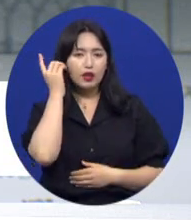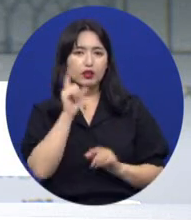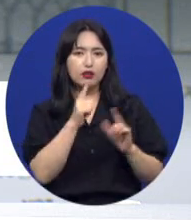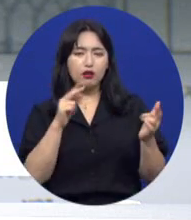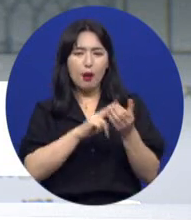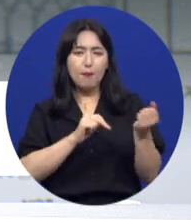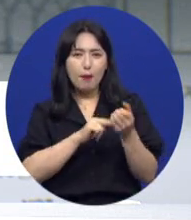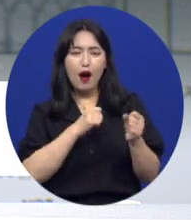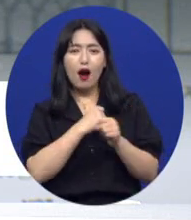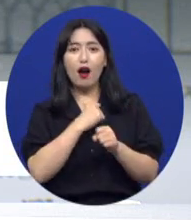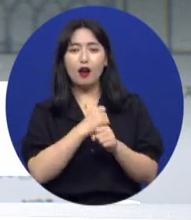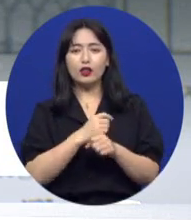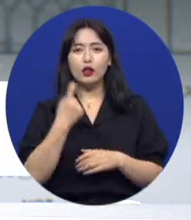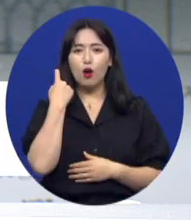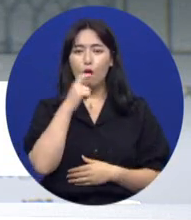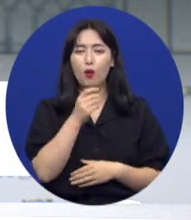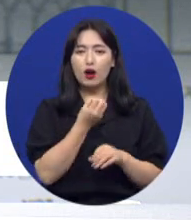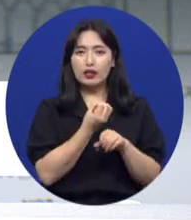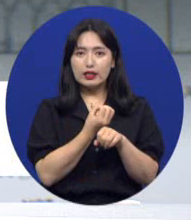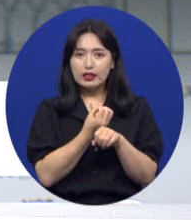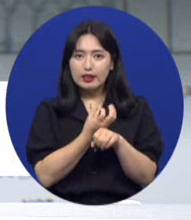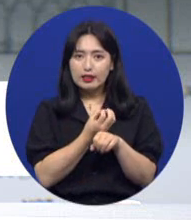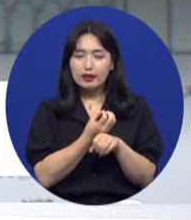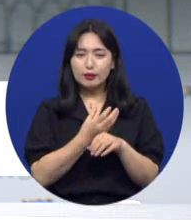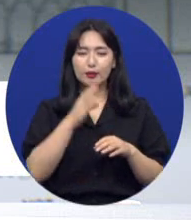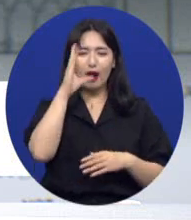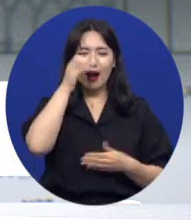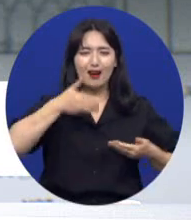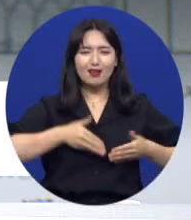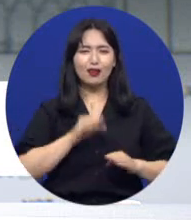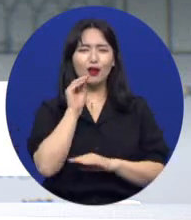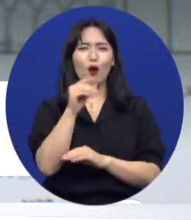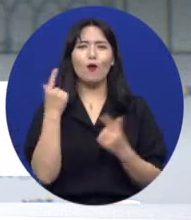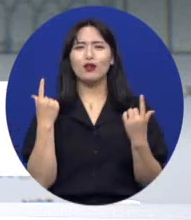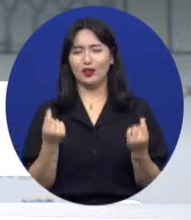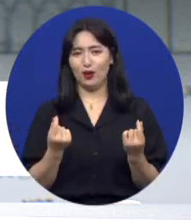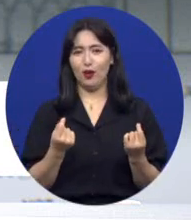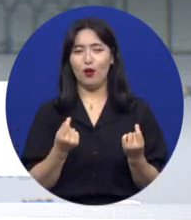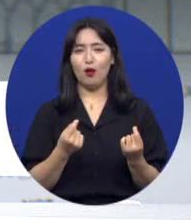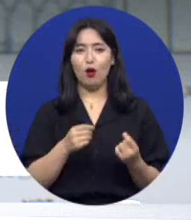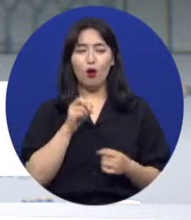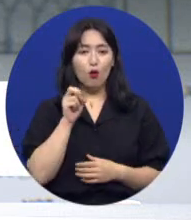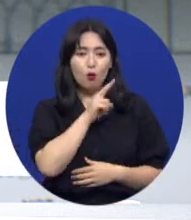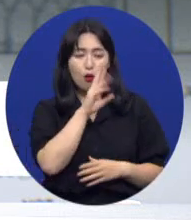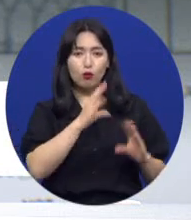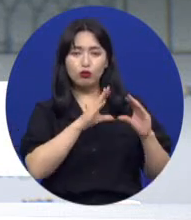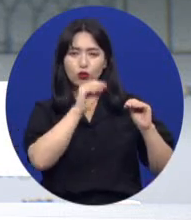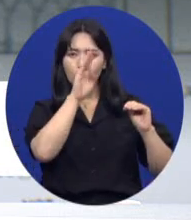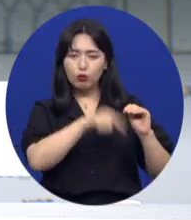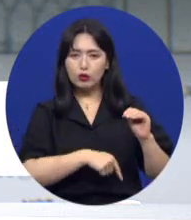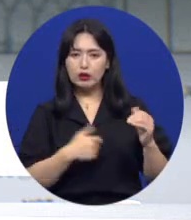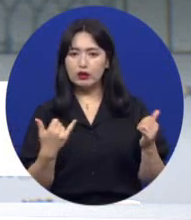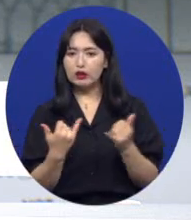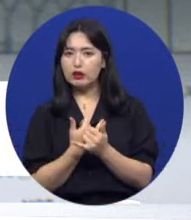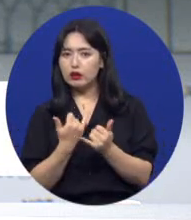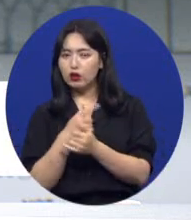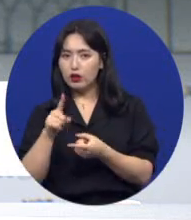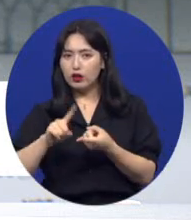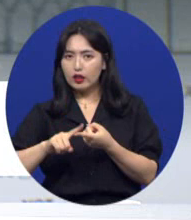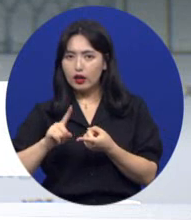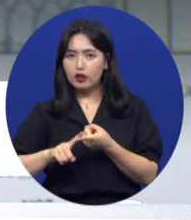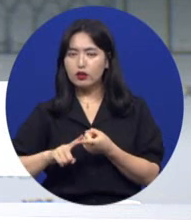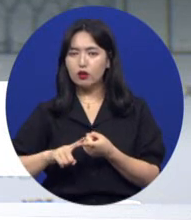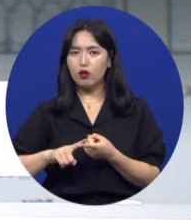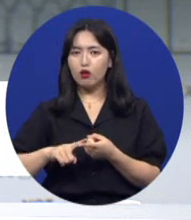거위 로 불리고 있는데요 원희룡 북 토 교 통 부 장 관 ain't 초기 삼다수 온라인 판매 개입해 이익을